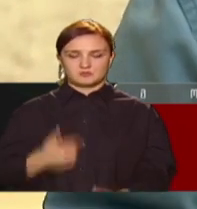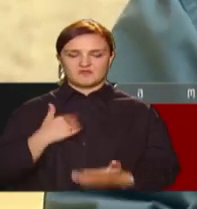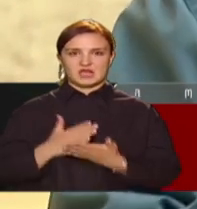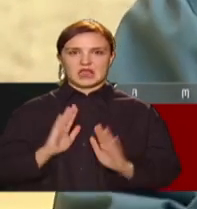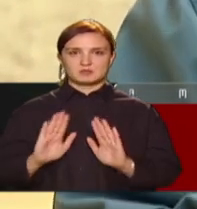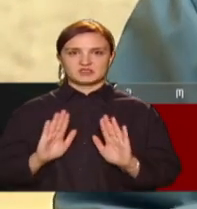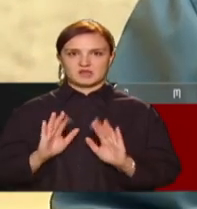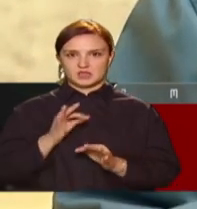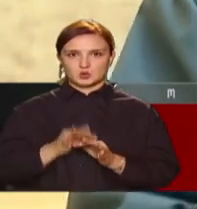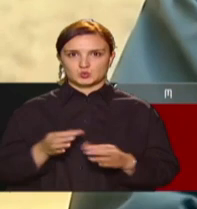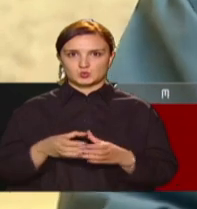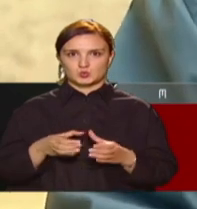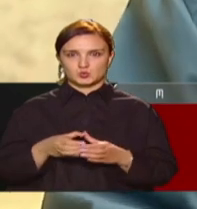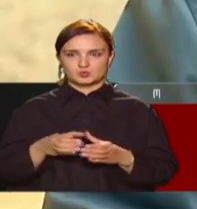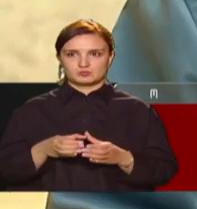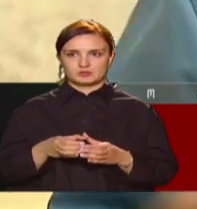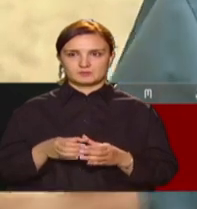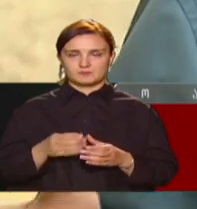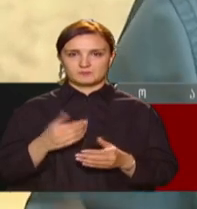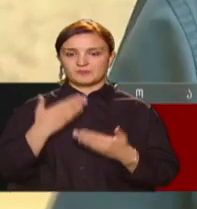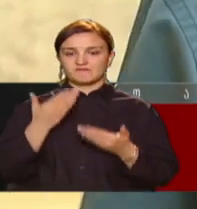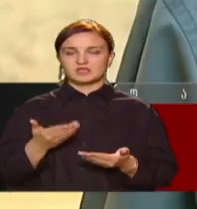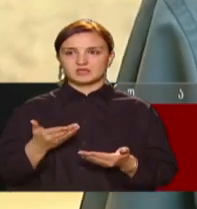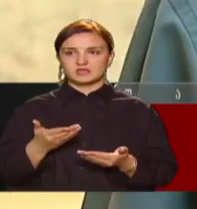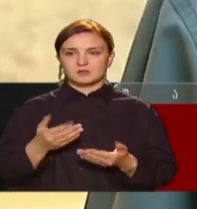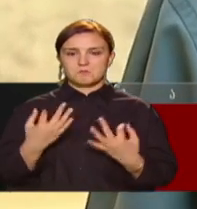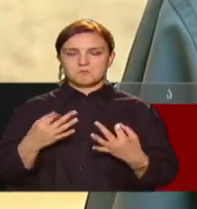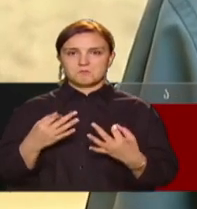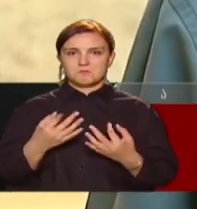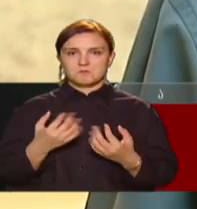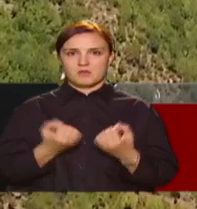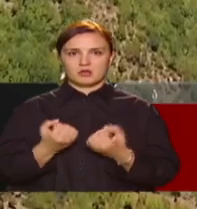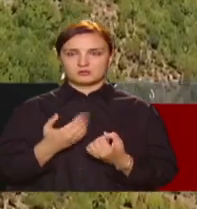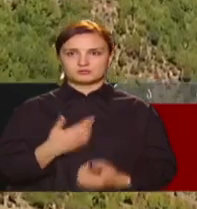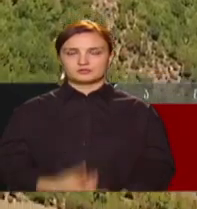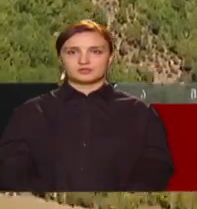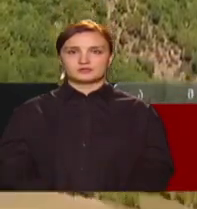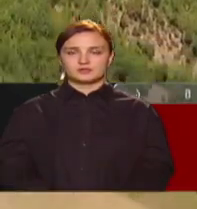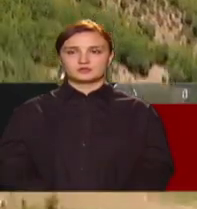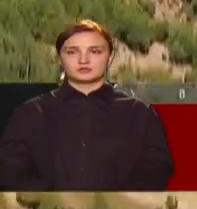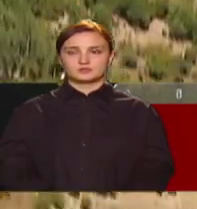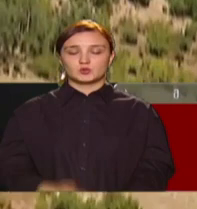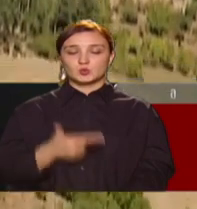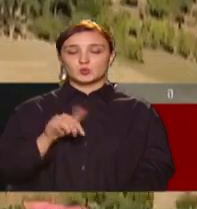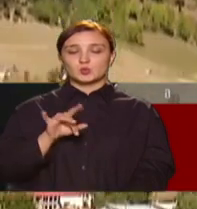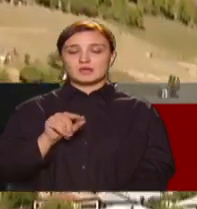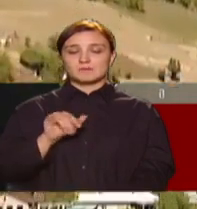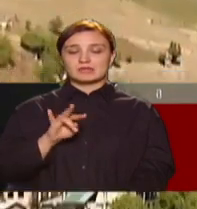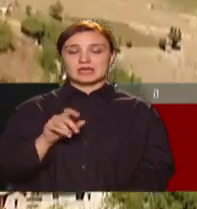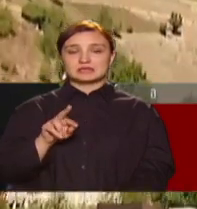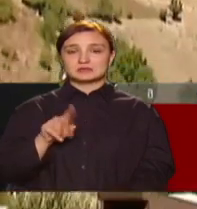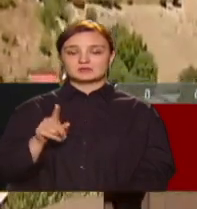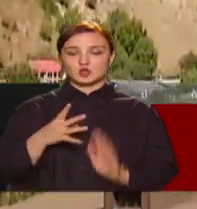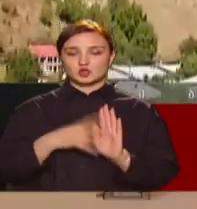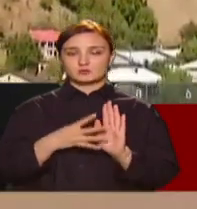და დავადგინეო, რომ ვიკითხე, მაგრამ ამის მეტი მანქანა არაფერი არ წავაკითხე. გურამ თიკანაძეს დღეს